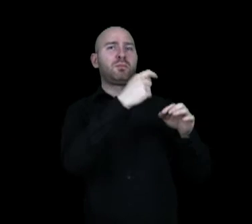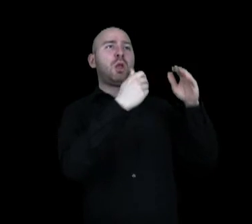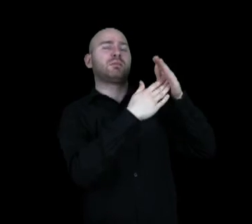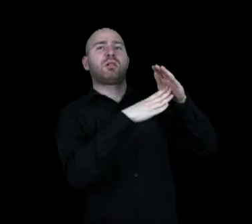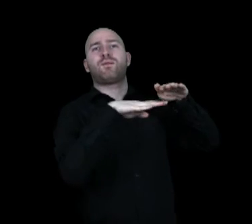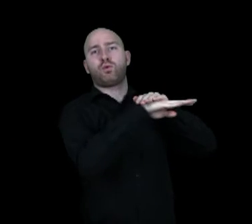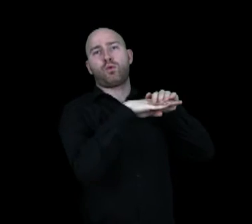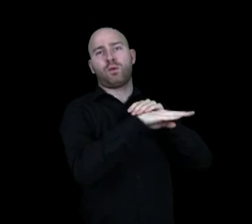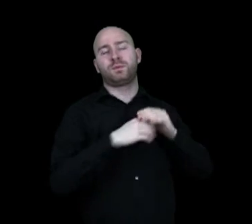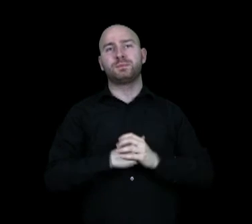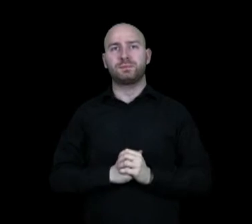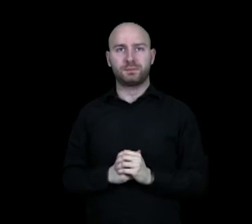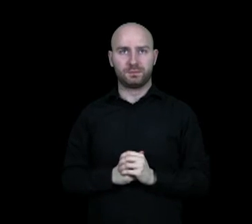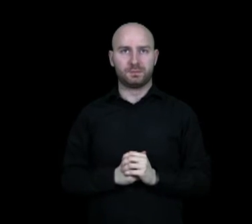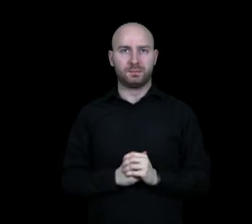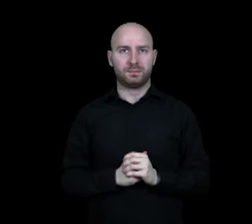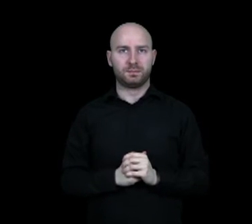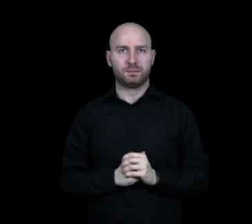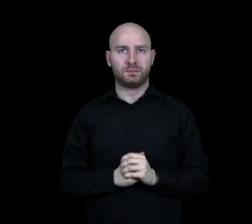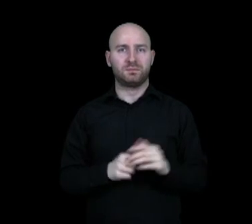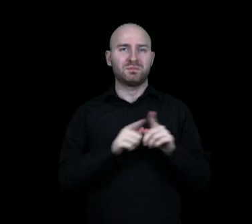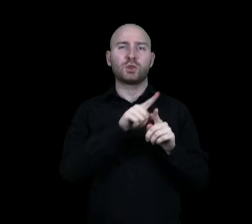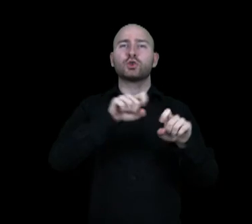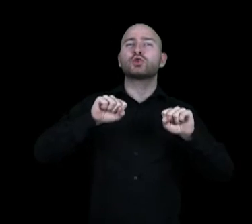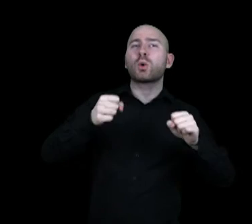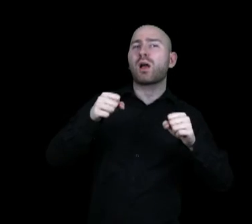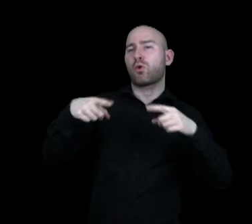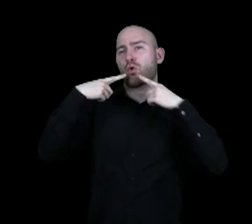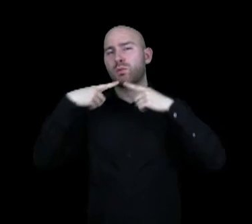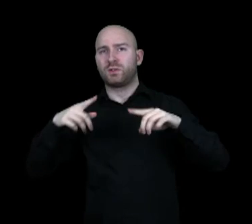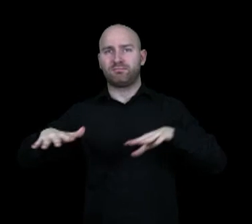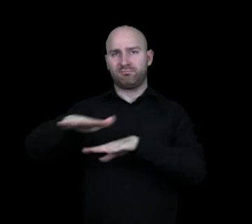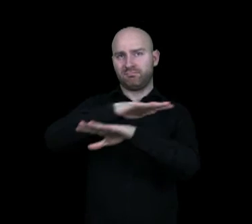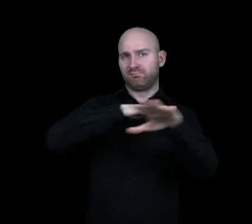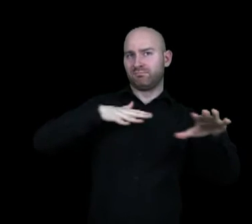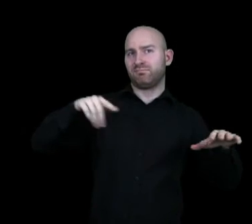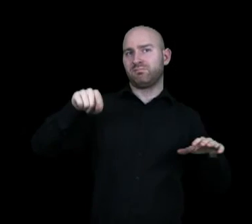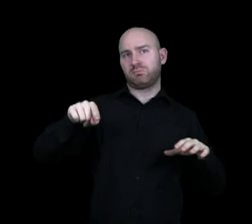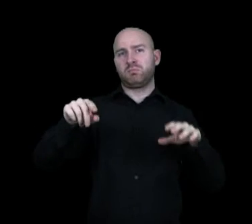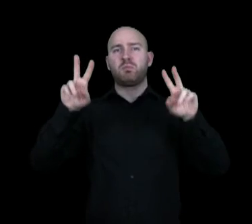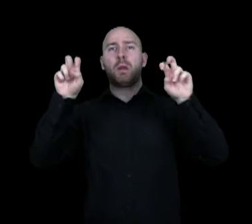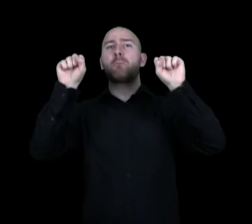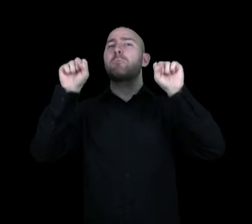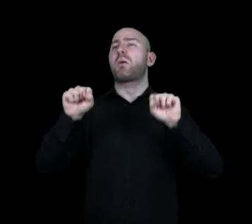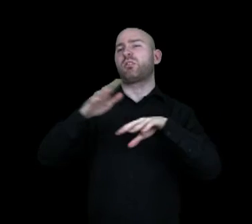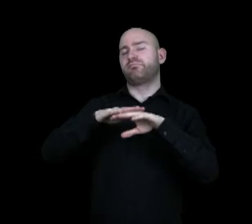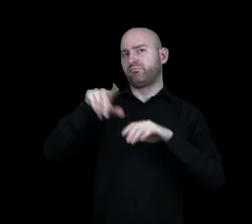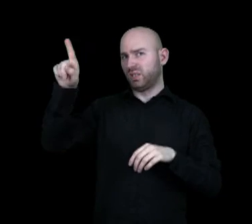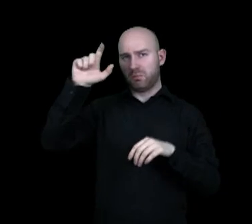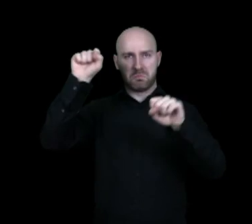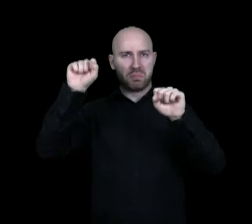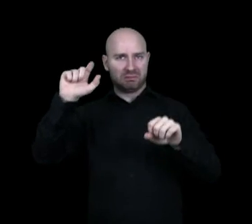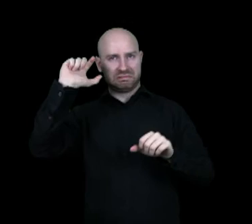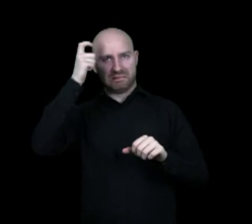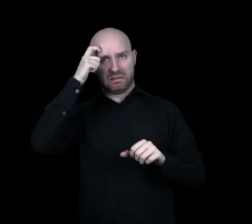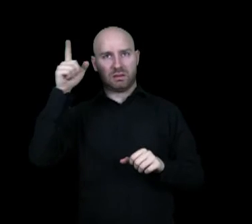Zatem system rezerwy federalnej to bank centralny w Stanach Zjednoczonych. Kwaś niezależny, ale z prawem drukowania pieniędzy.